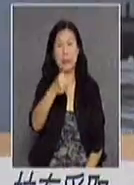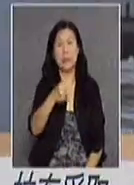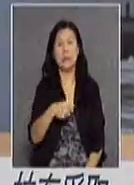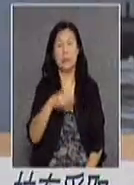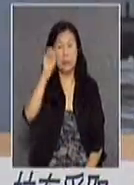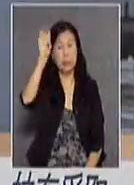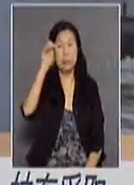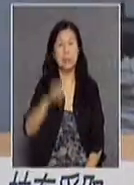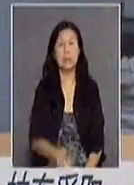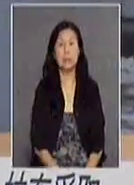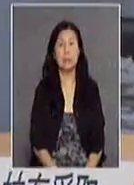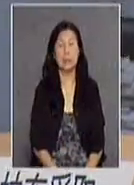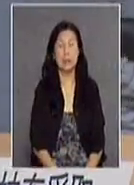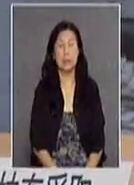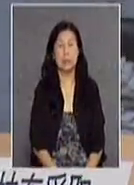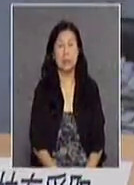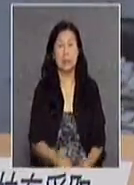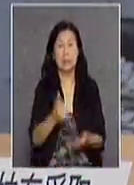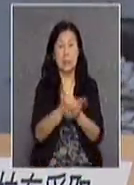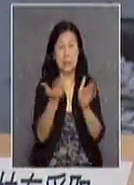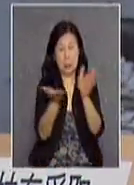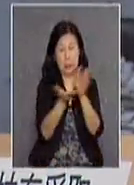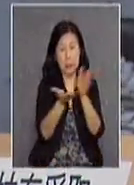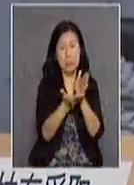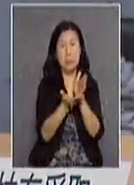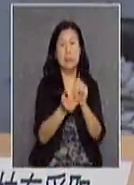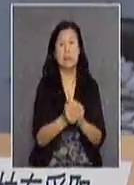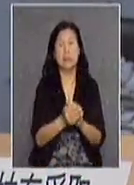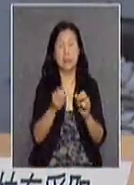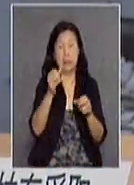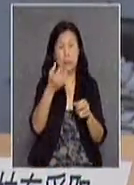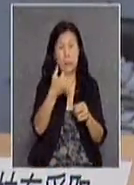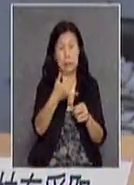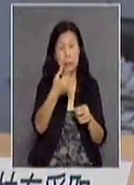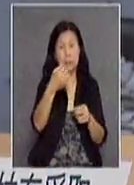動議載列於講稿附錄二的第